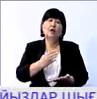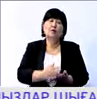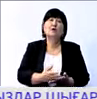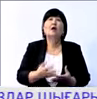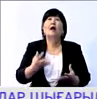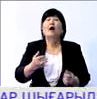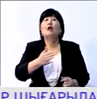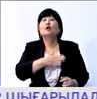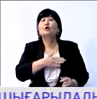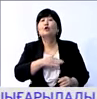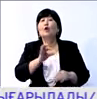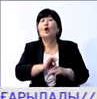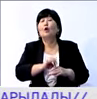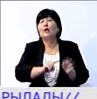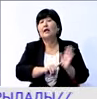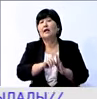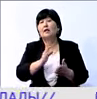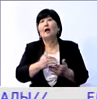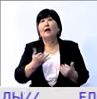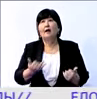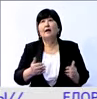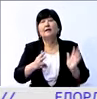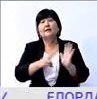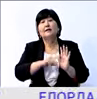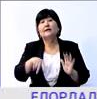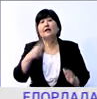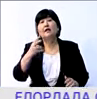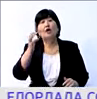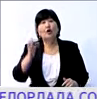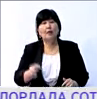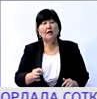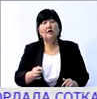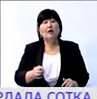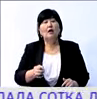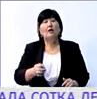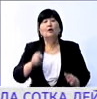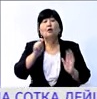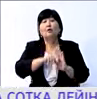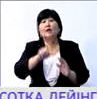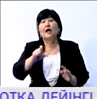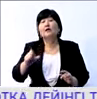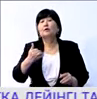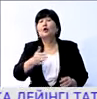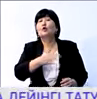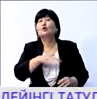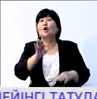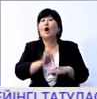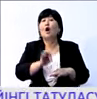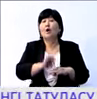Ал жүрек ауруларына келетін болсақ, қазір 8.2% өткен адамдардың, соның ішінен жүрек